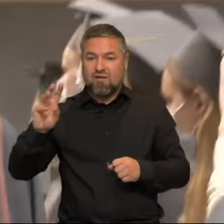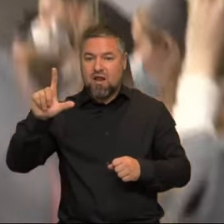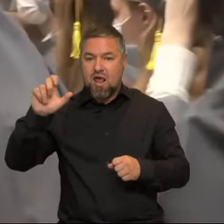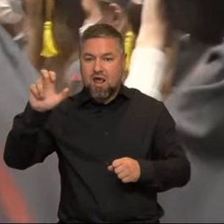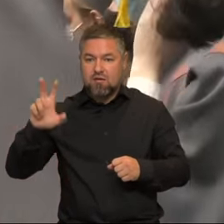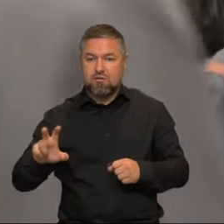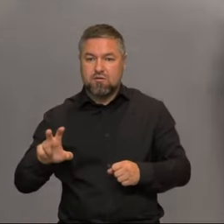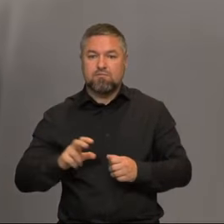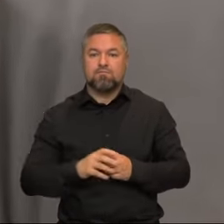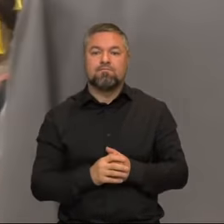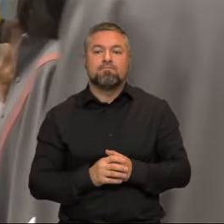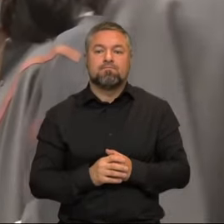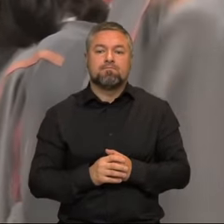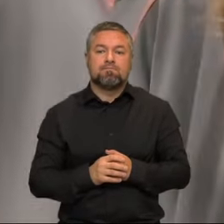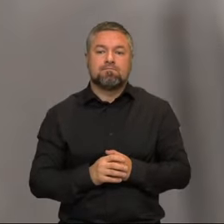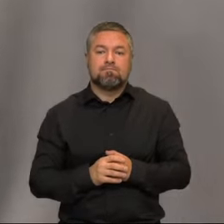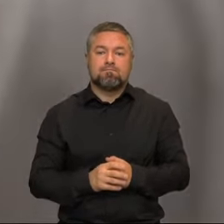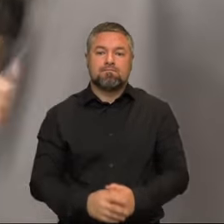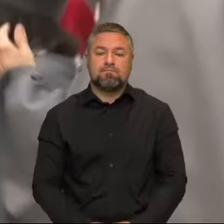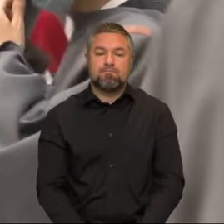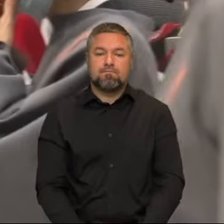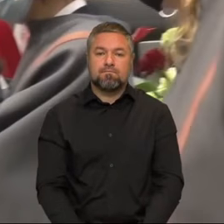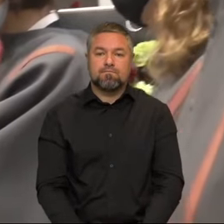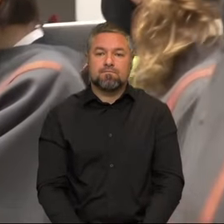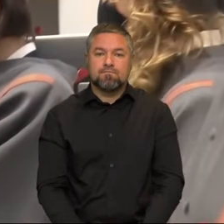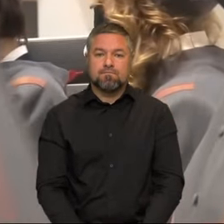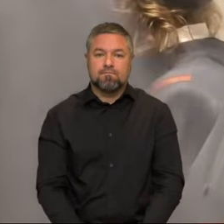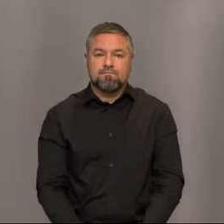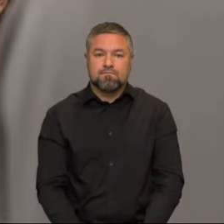proszę Państwa przed podium.